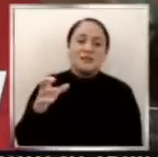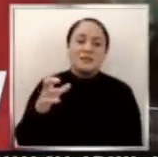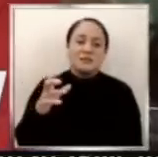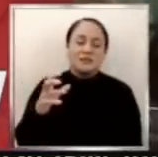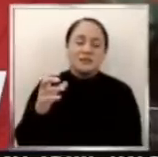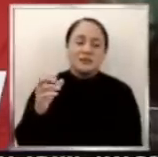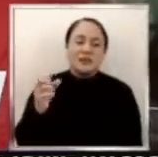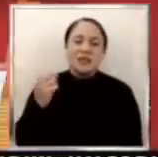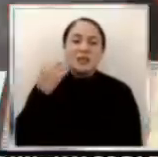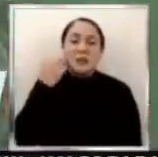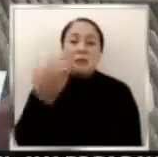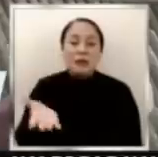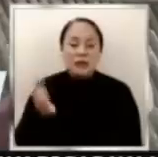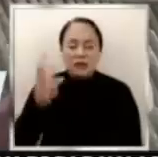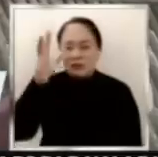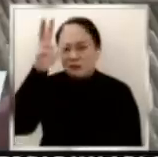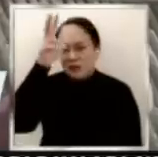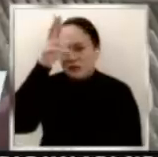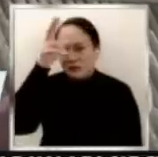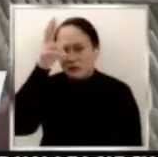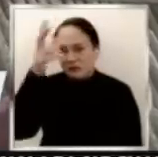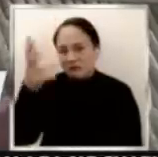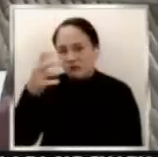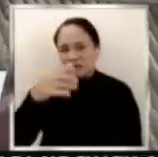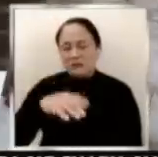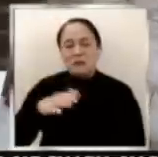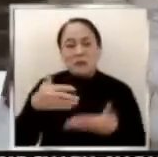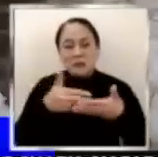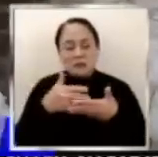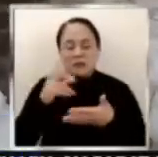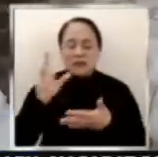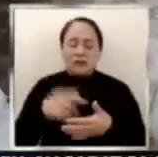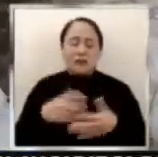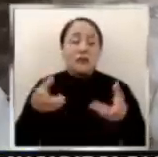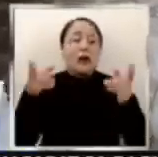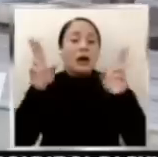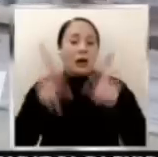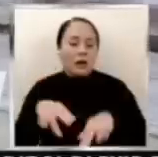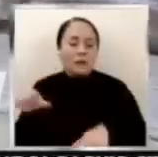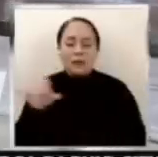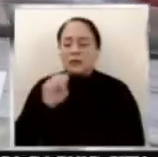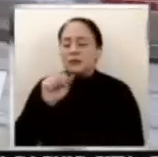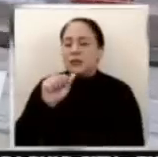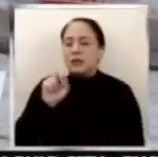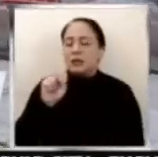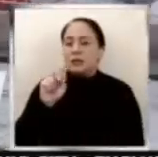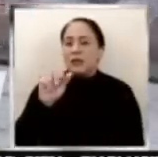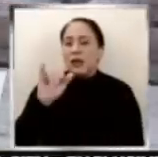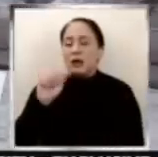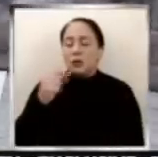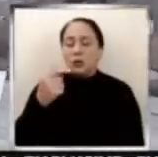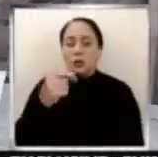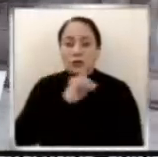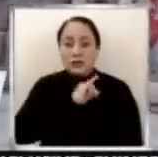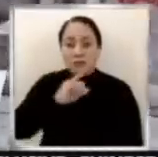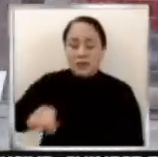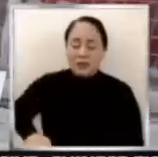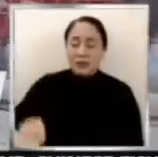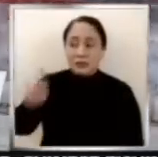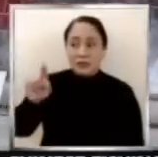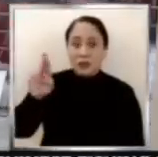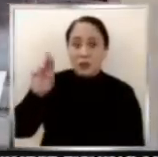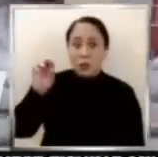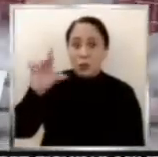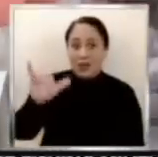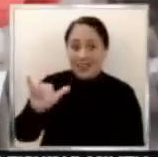namamatay po yung mga sisiw. Nangyayari na yan sa Santiago Isabela. Sa manuka ni Rolly Marayag halimbawa,